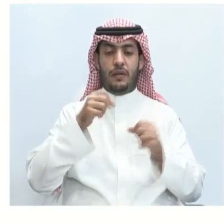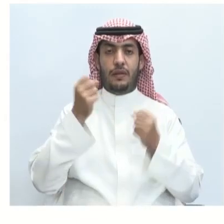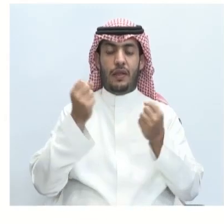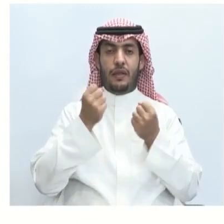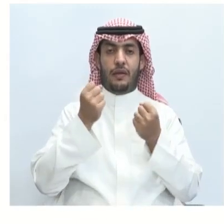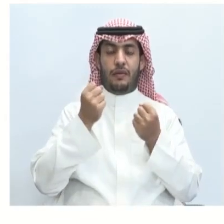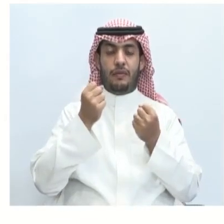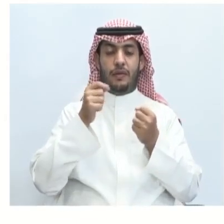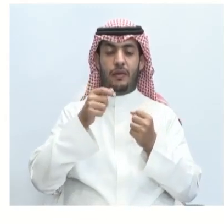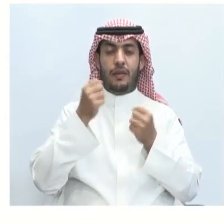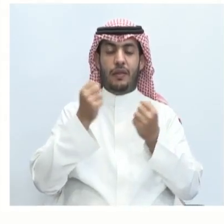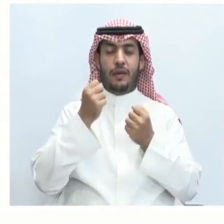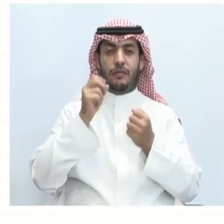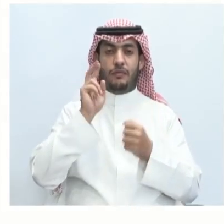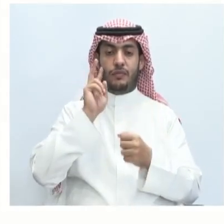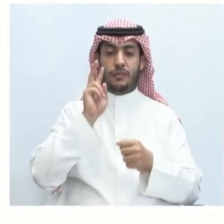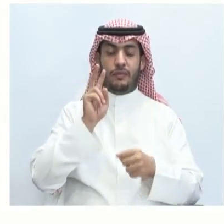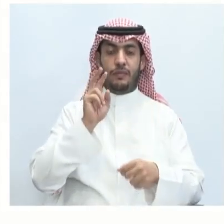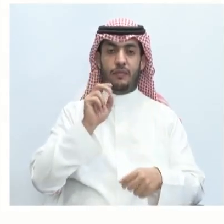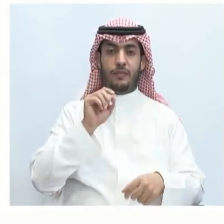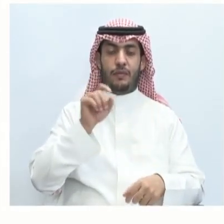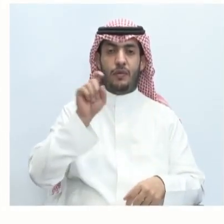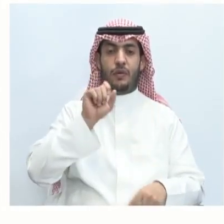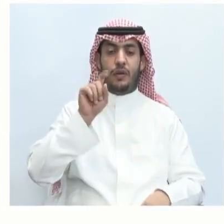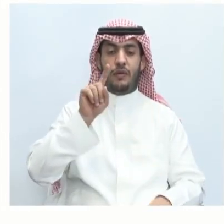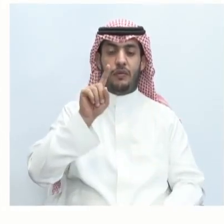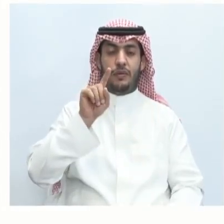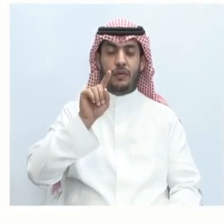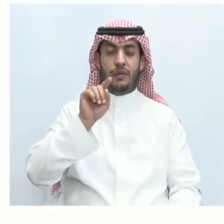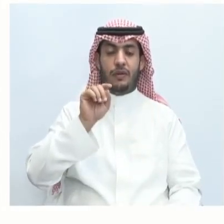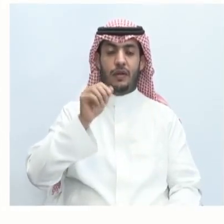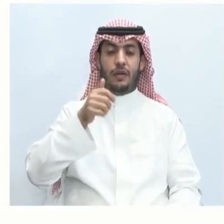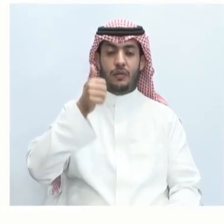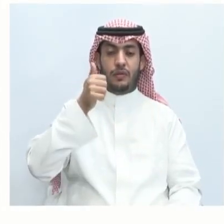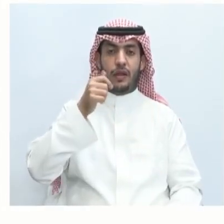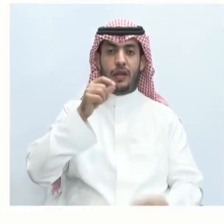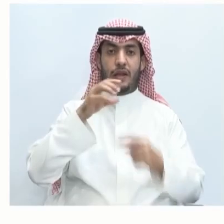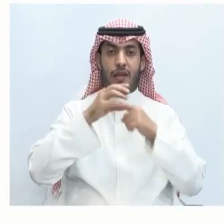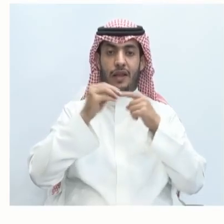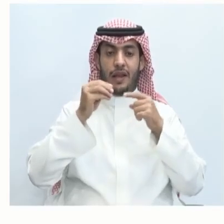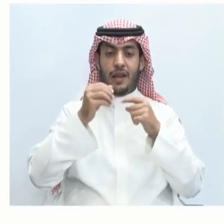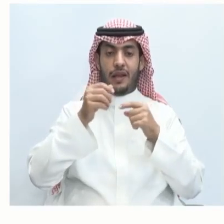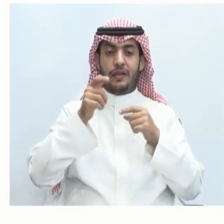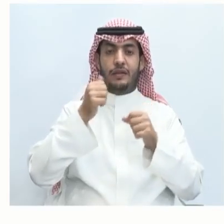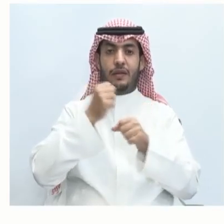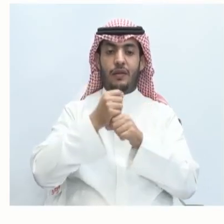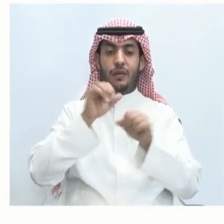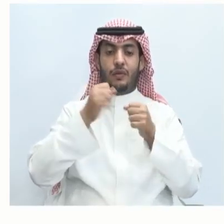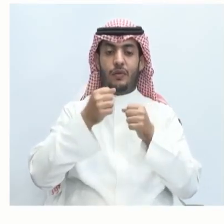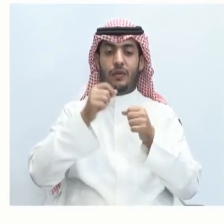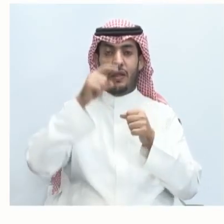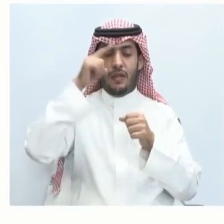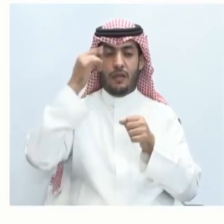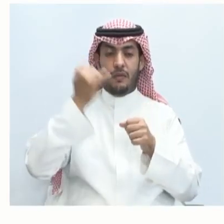التدريبات وفي هذه التدريبات بارك الله فيكم السؤال يقول اوجد ناتج الطرح استخدم نماذج